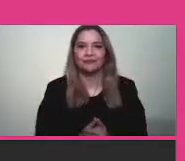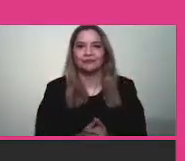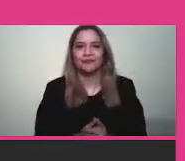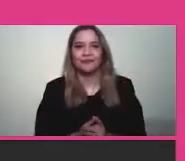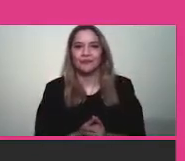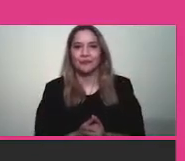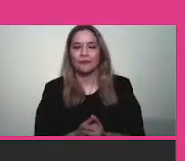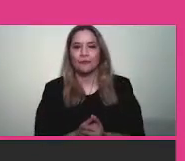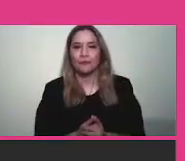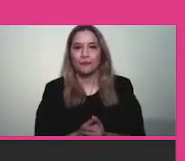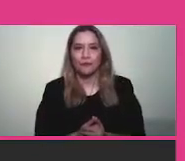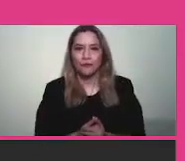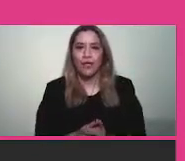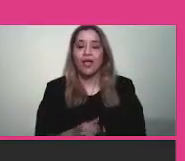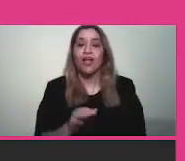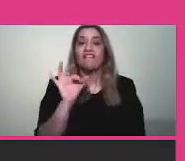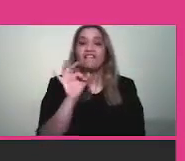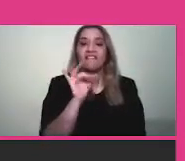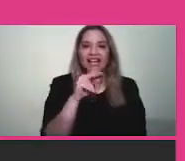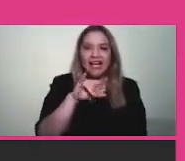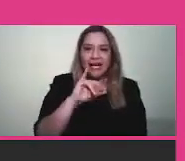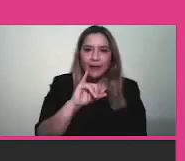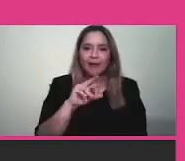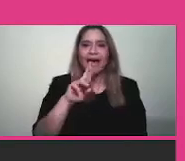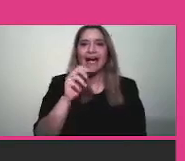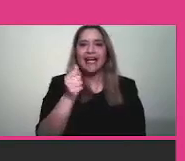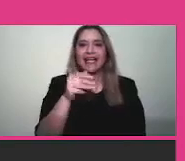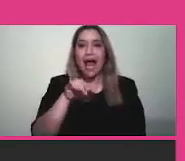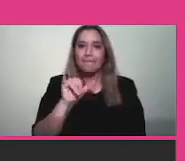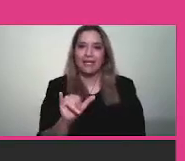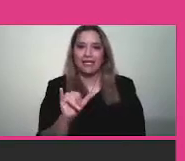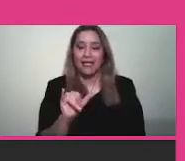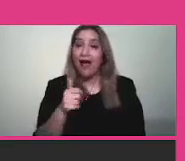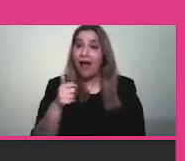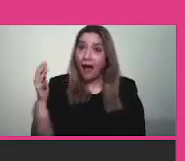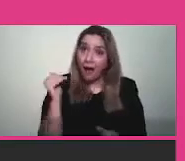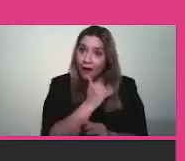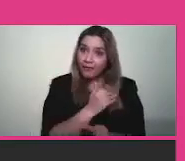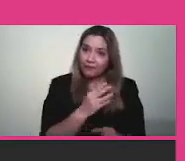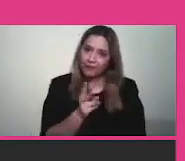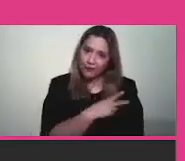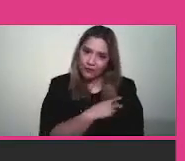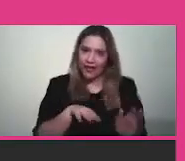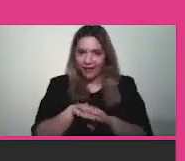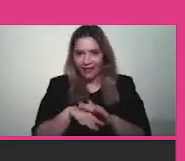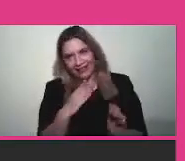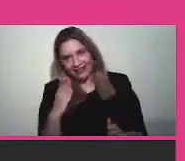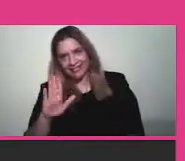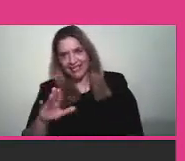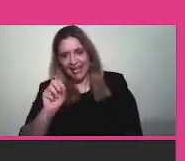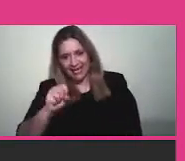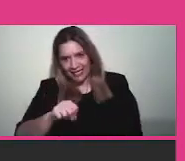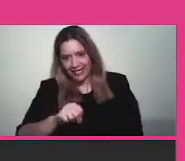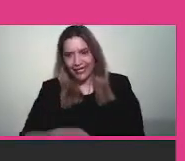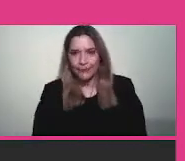Έχει περάσει η ώρα. Κόκκινη γράμμη. Μπράβο. Δεξιά.